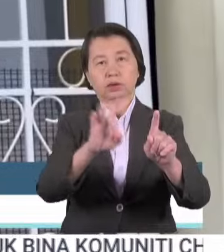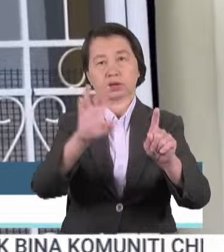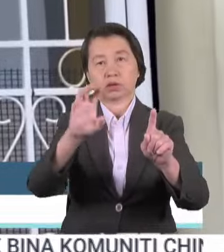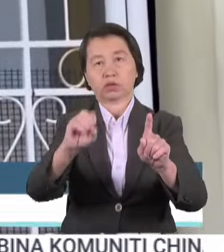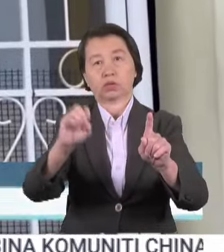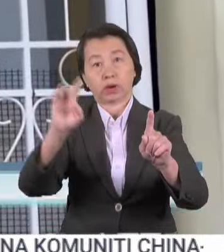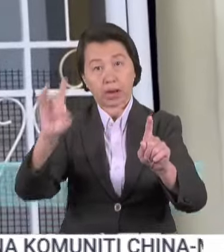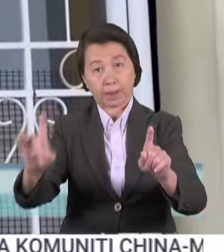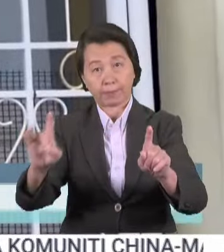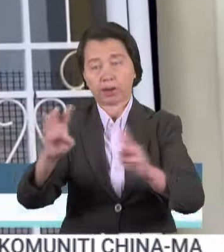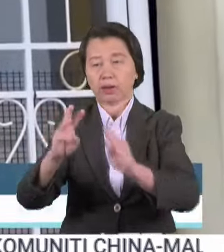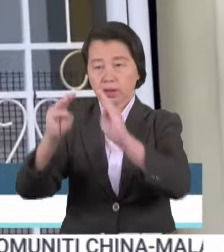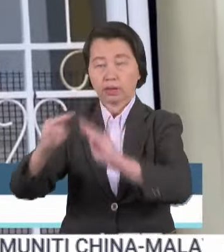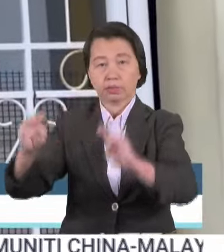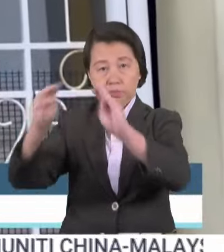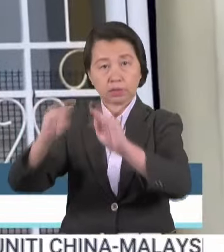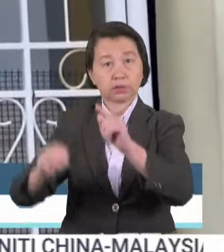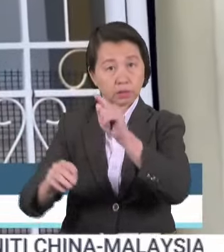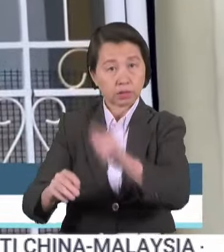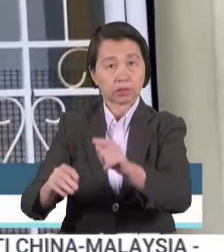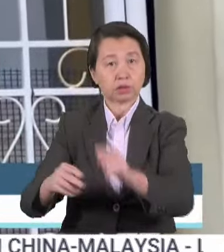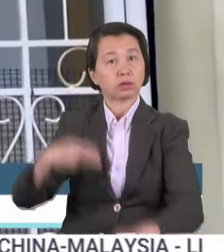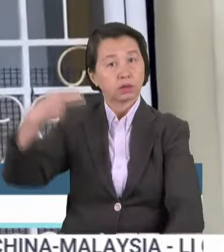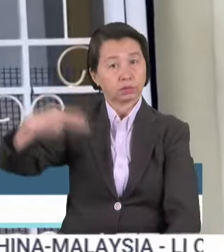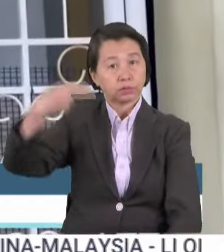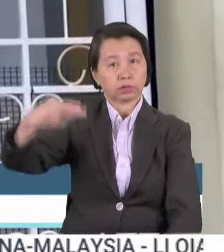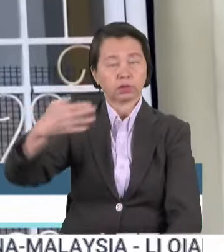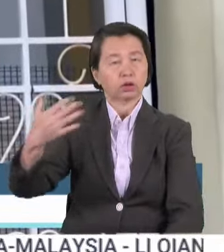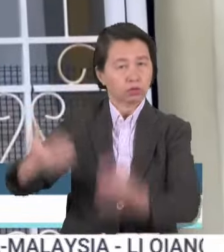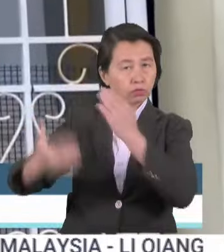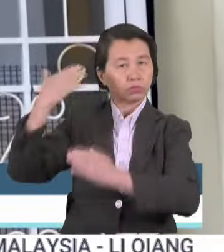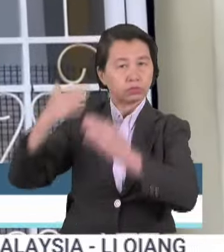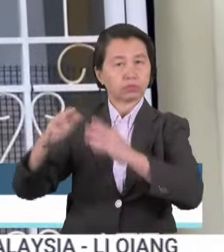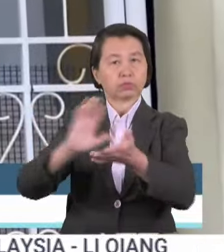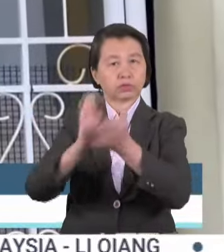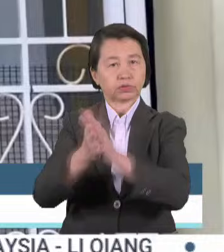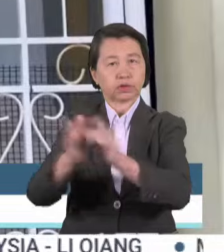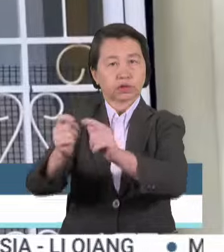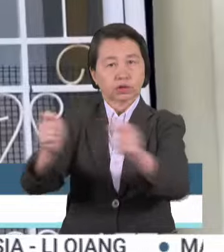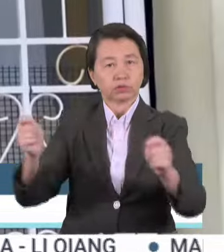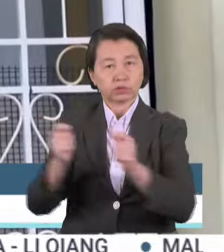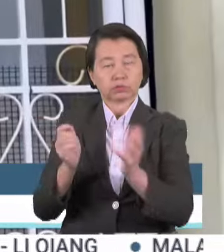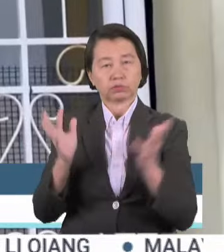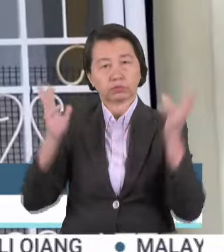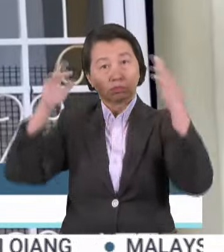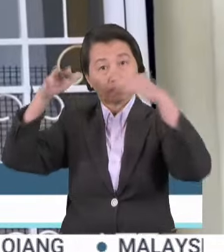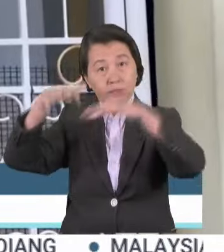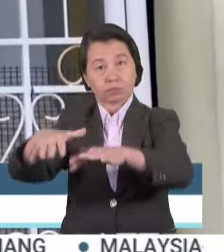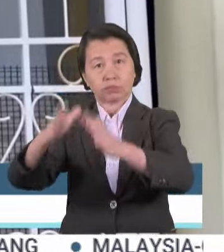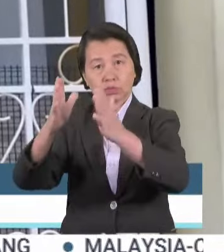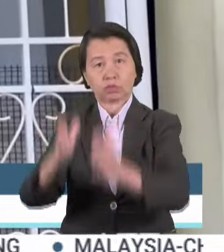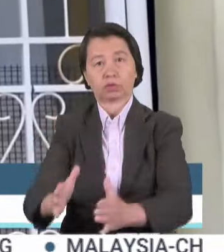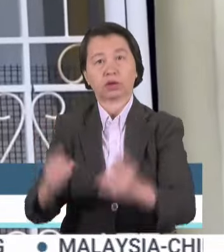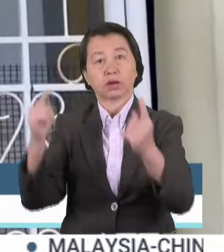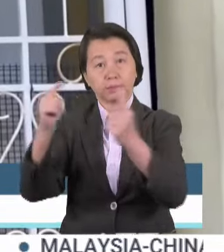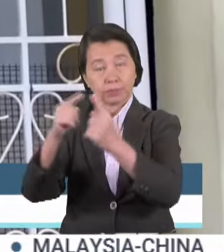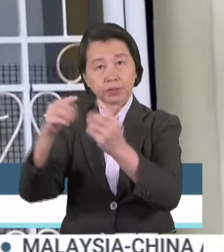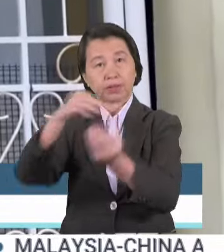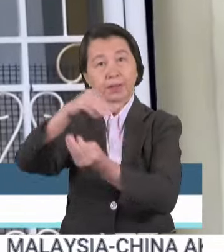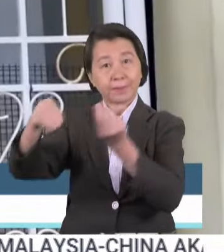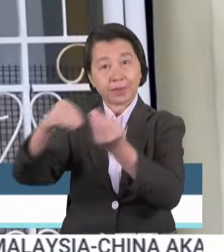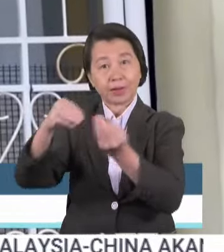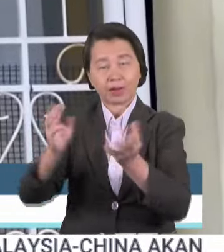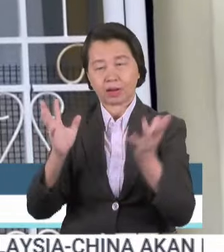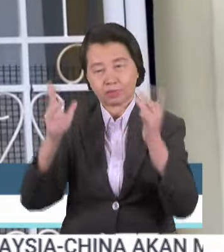1808. Masjid ini juga merupakan antara masjid bersejarah dan dahulu pernah dijadikan sebagai tempat berkumpulnya para jemaah haji ke Mekah ketika